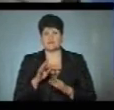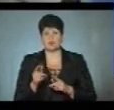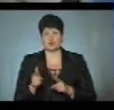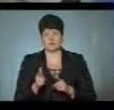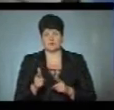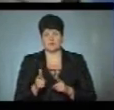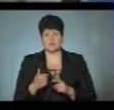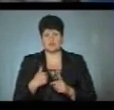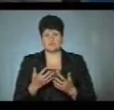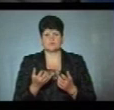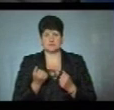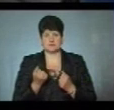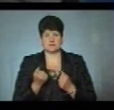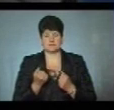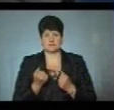Я собі дав